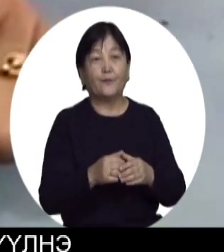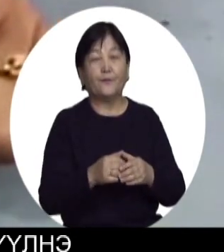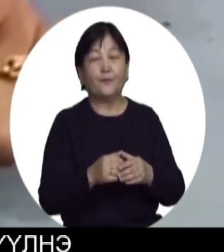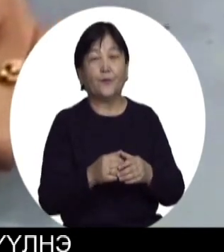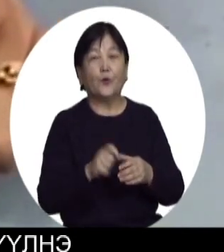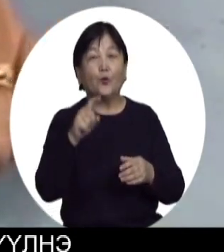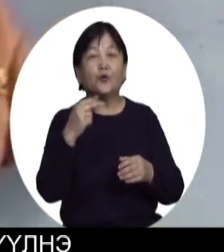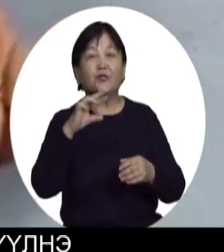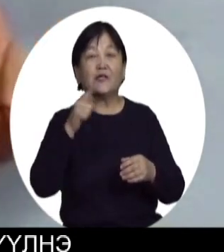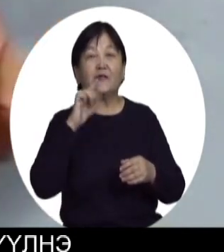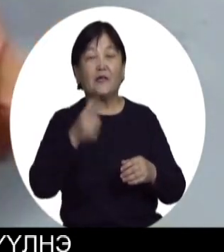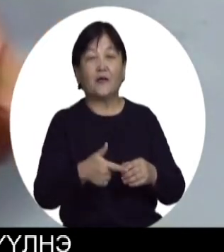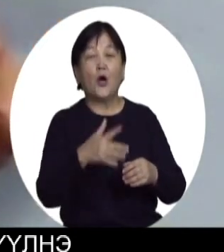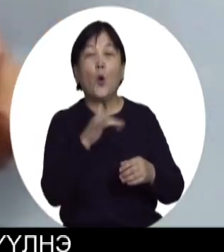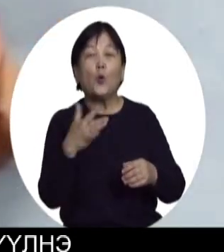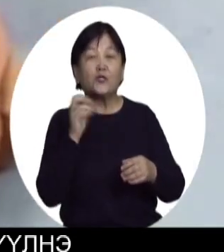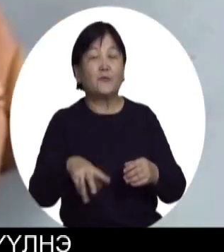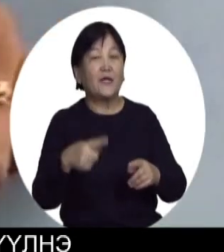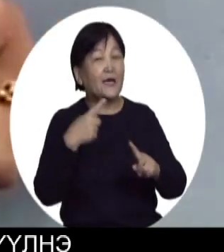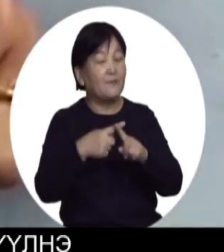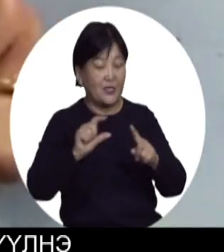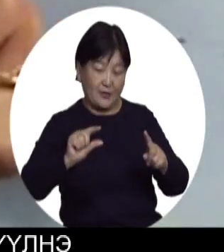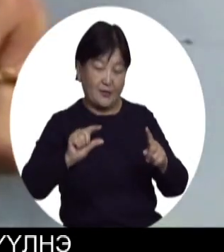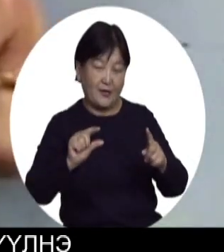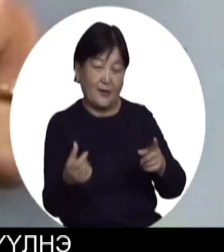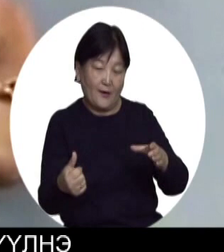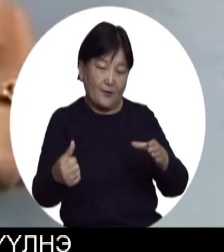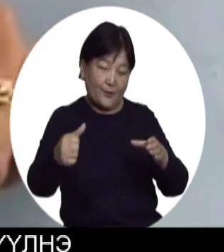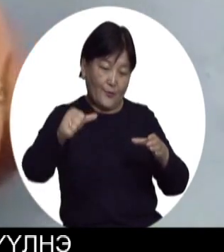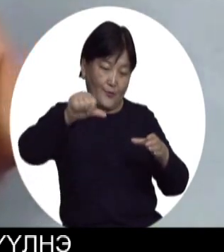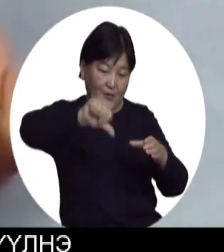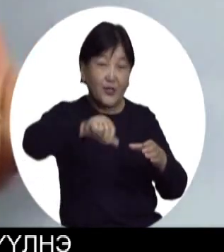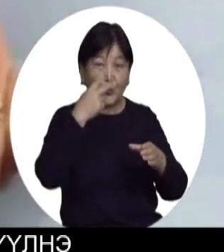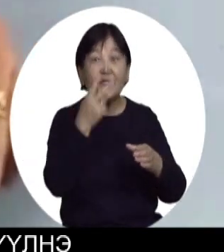за хүчлэг уусмлаасаа хэмжээс цилиндрдээ тасалж аваад